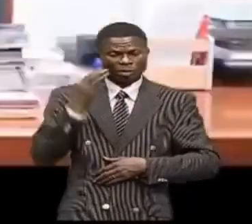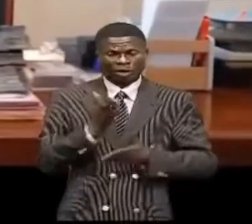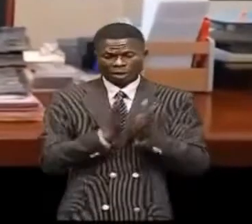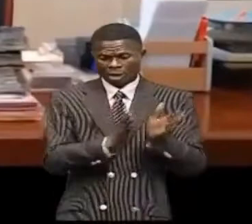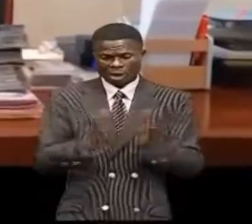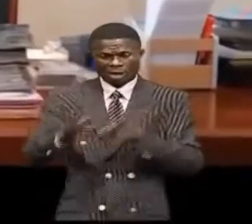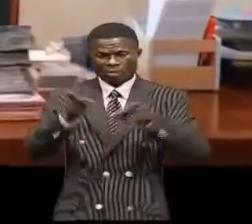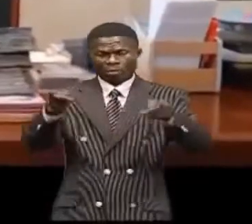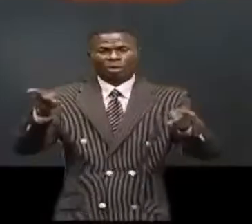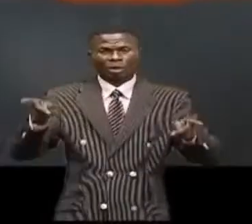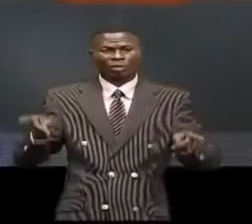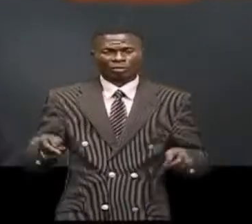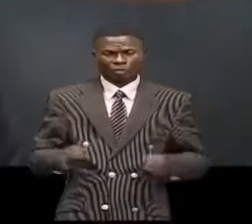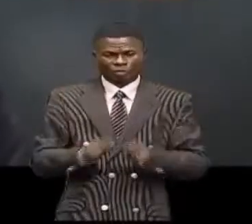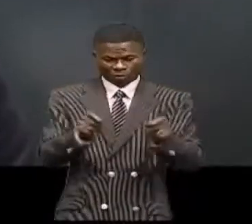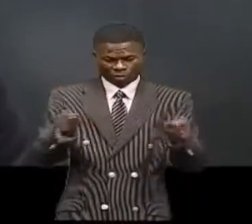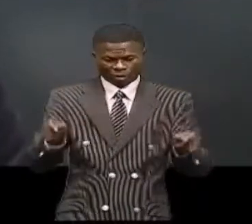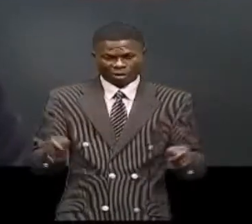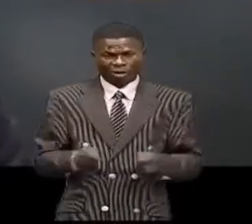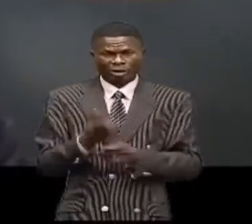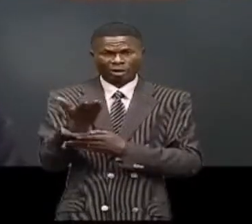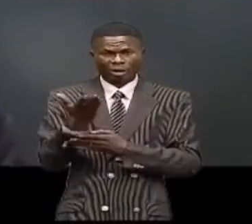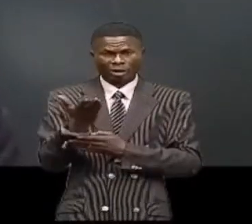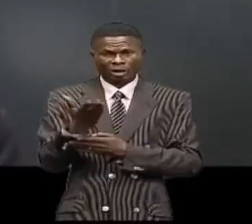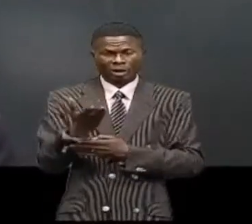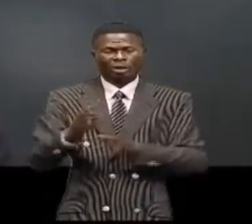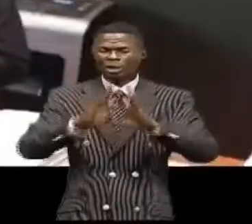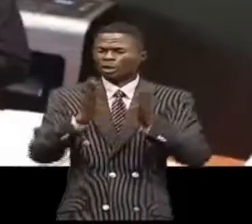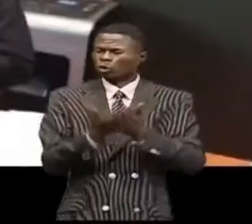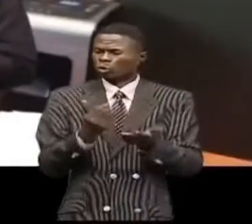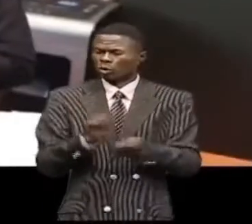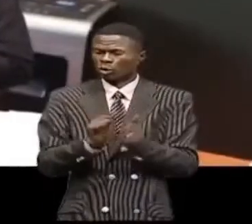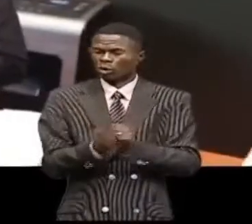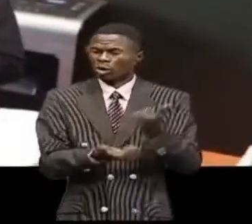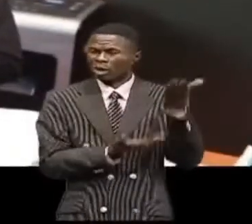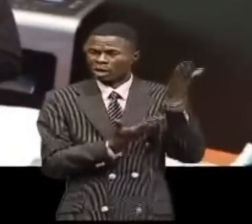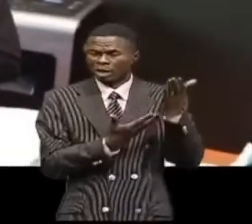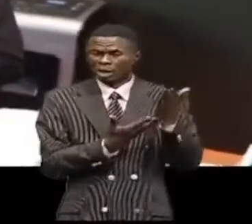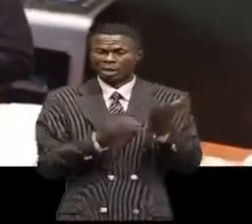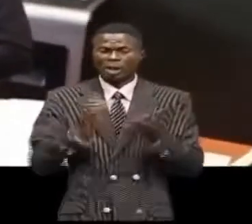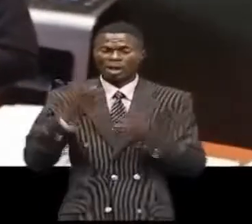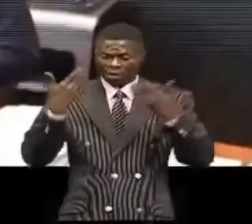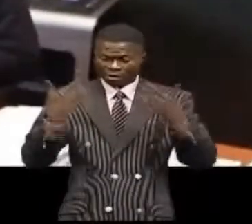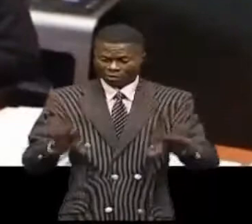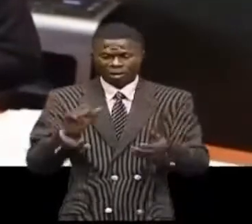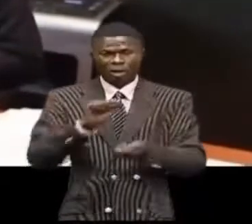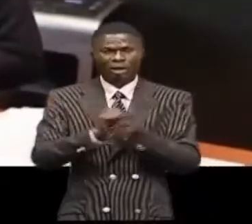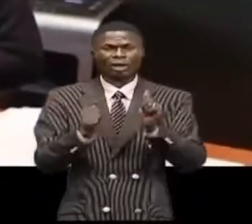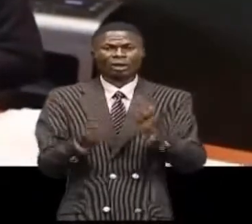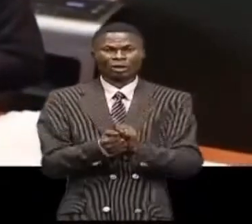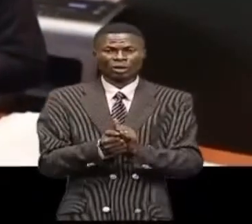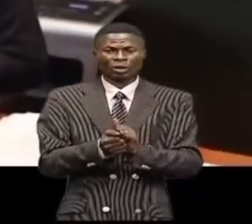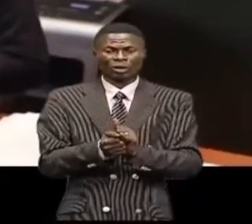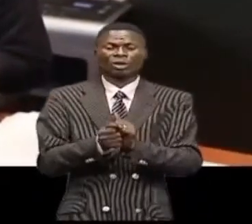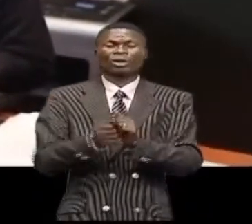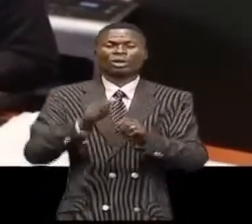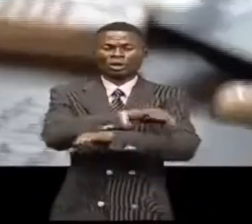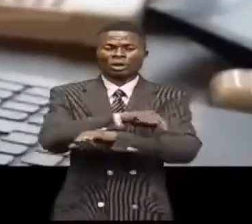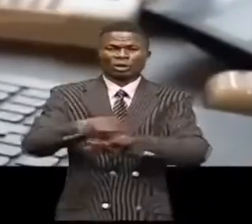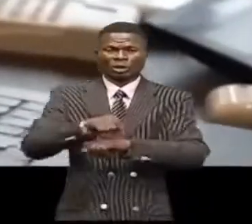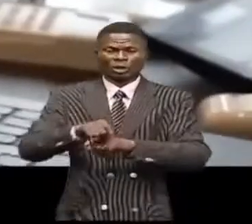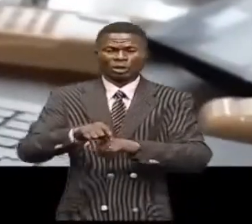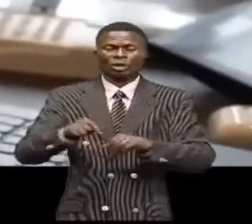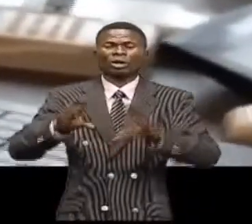du territoire, a sollicité les quitus nécessaires afin de vider la problématique de la situation juridique de l'accord